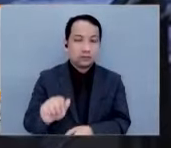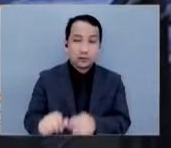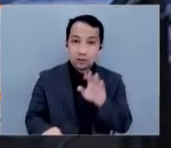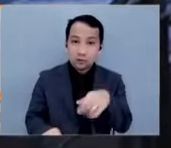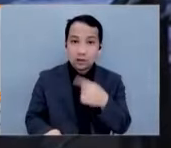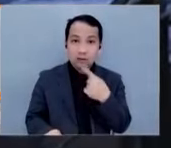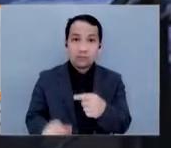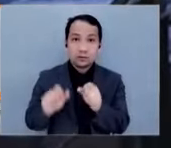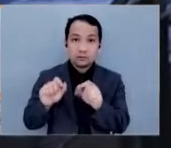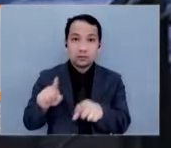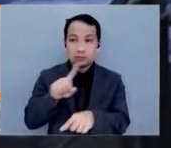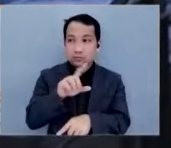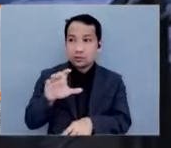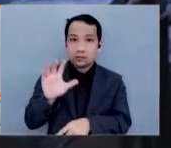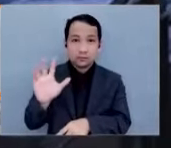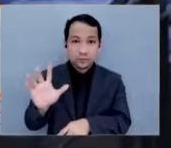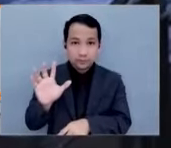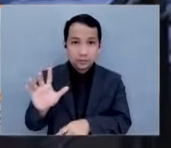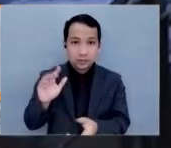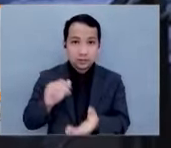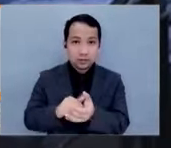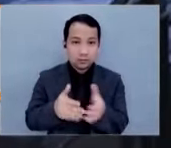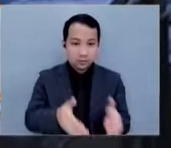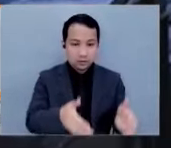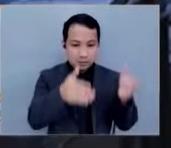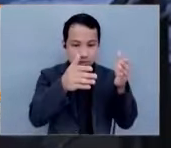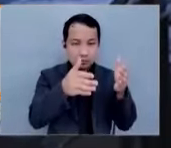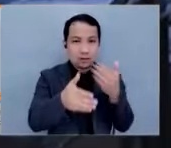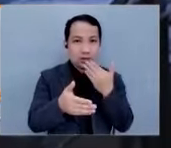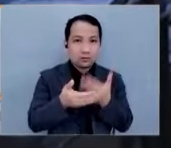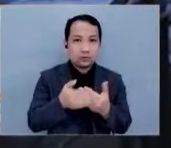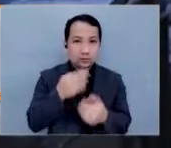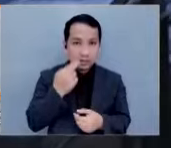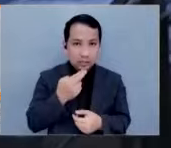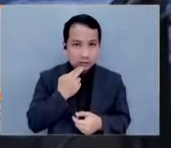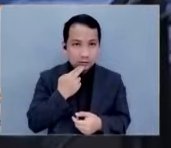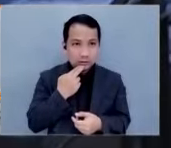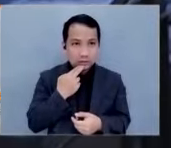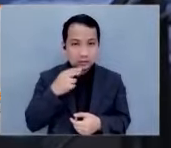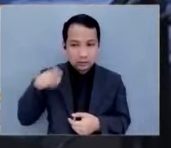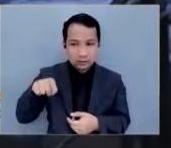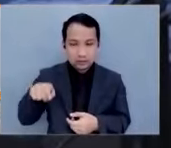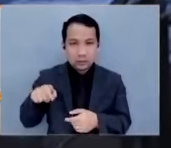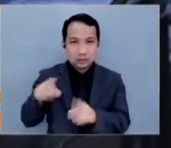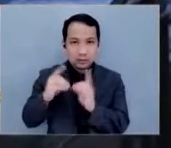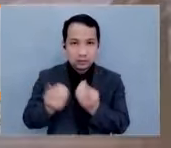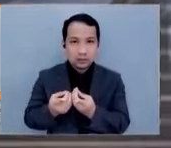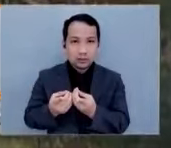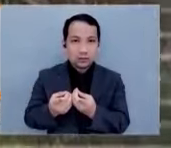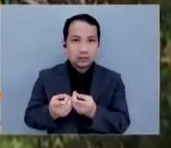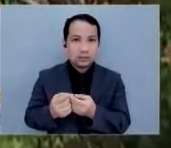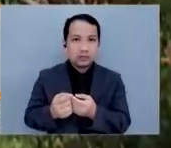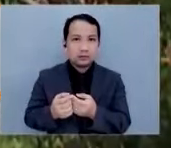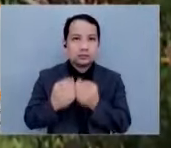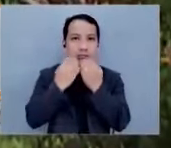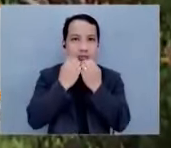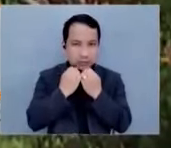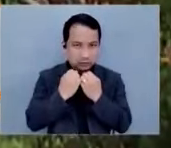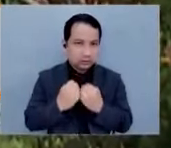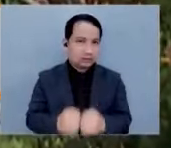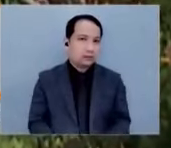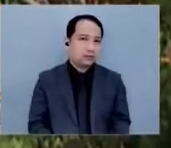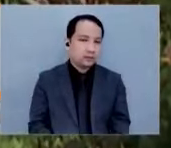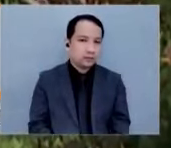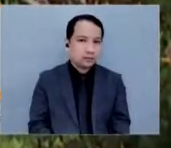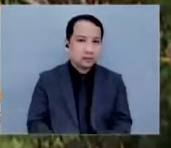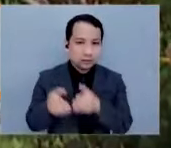ng 150,000 bags of good rice, tapos yung mga nangailangan ng ahensya, tinitipid nila. Plano ngayon